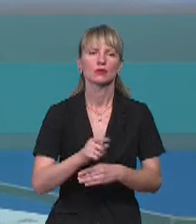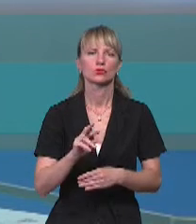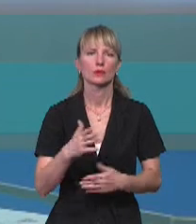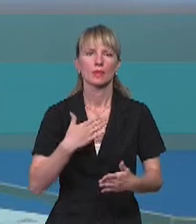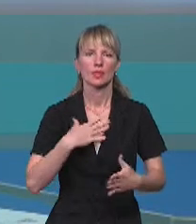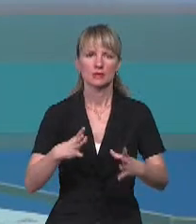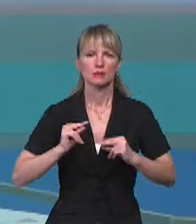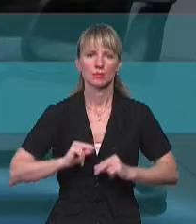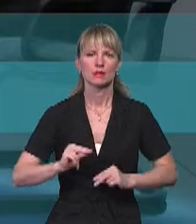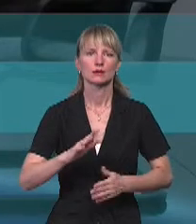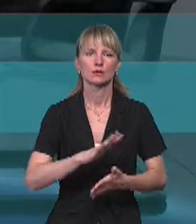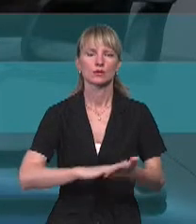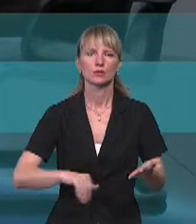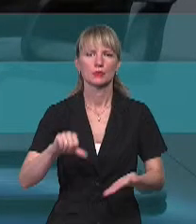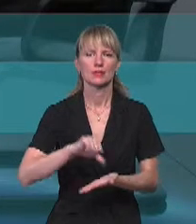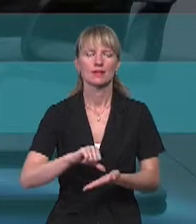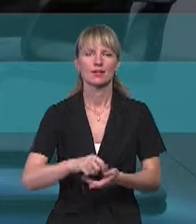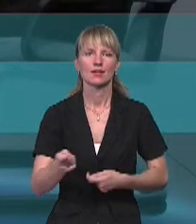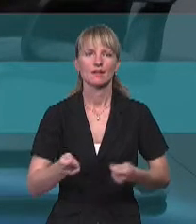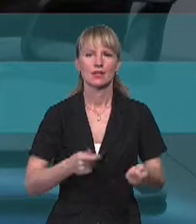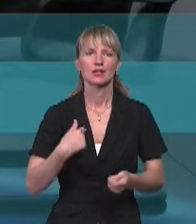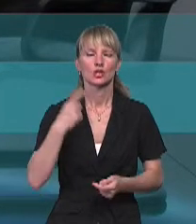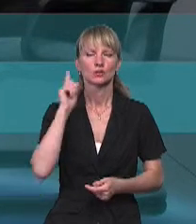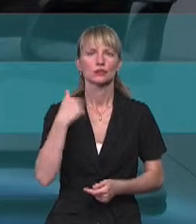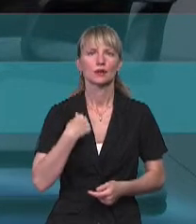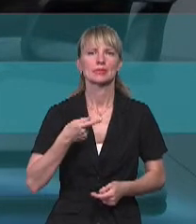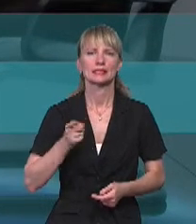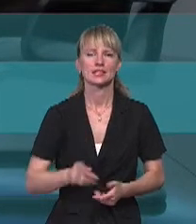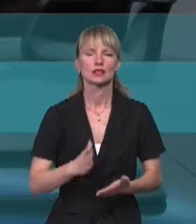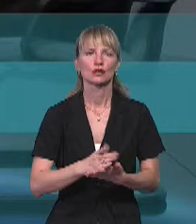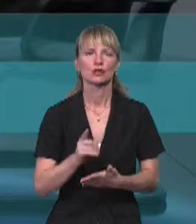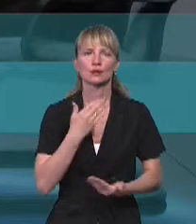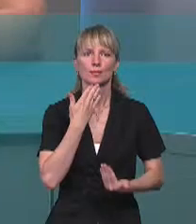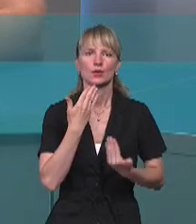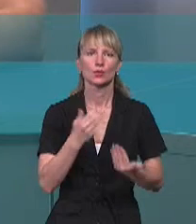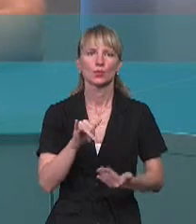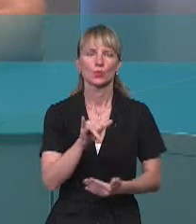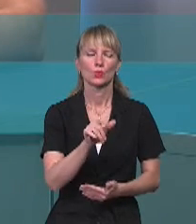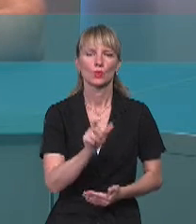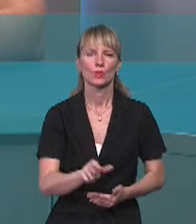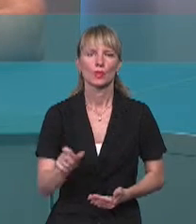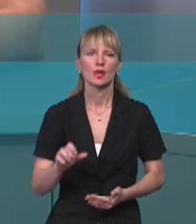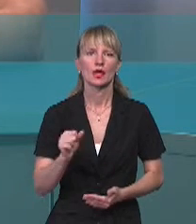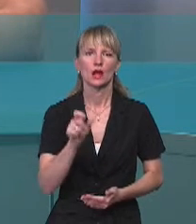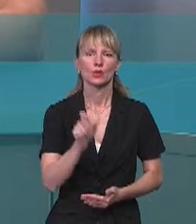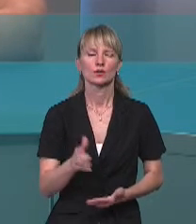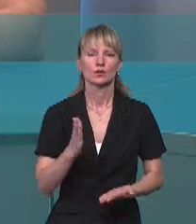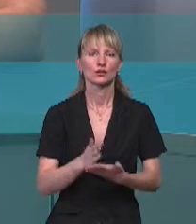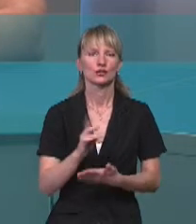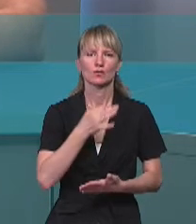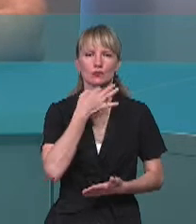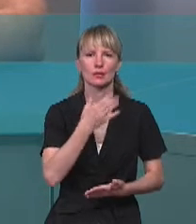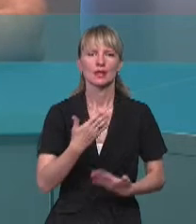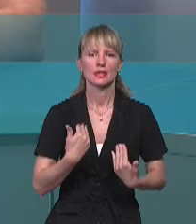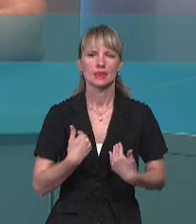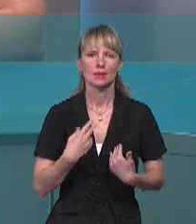співпраця продовжувалася з представниками влади. І я думаю, що нам дійсно є що запитати у людей, а людям є що відповісти нам.